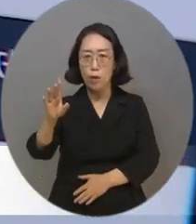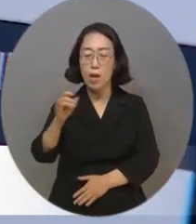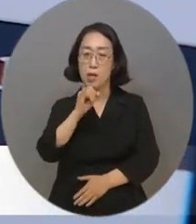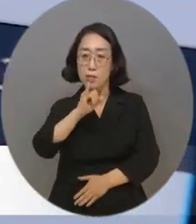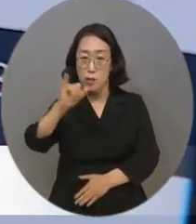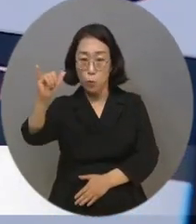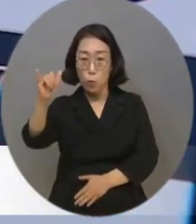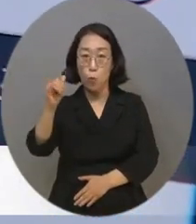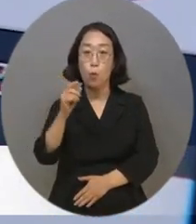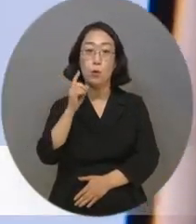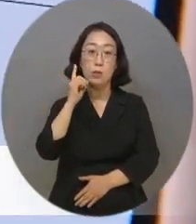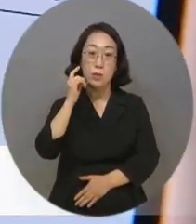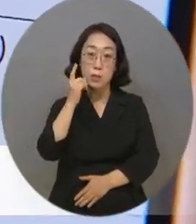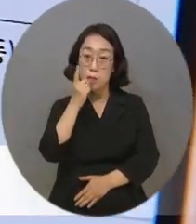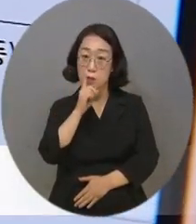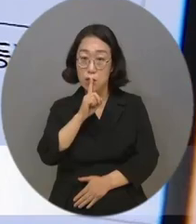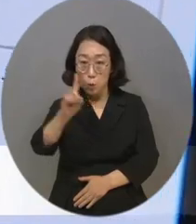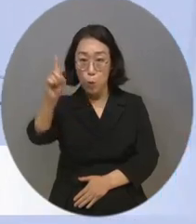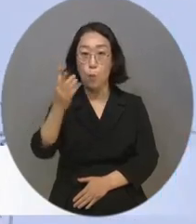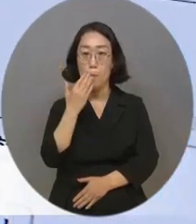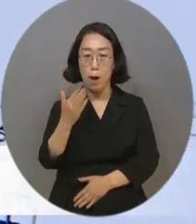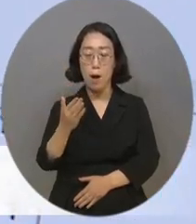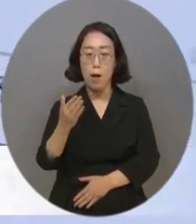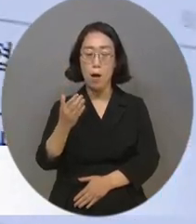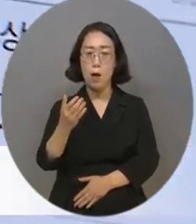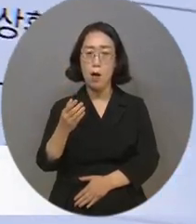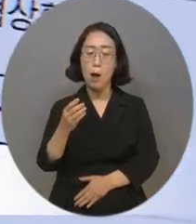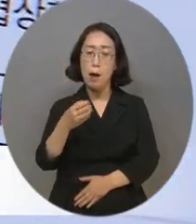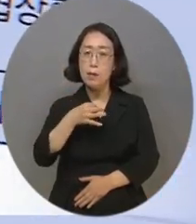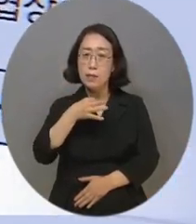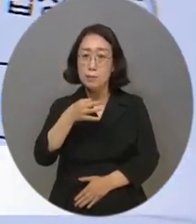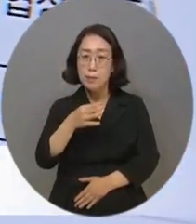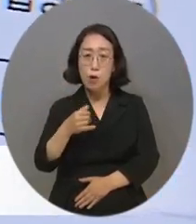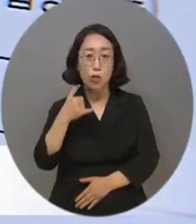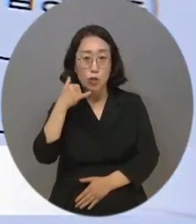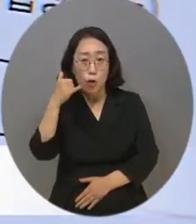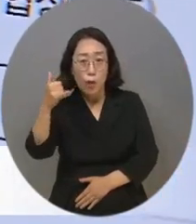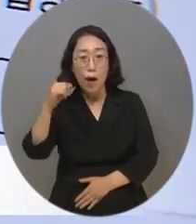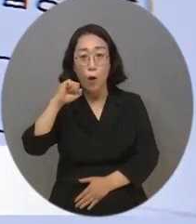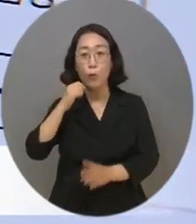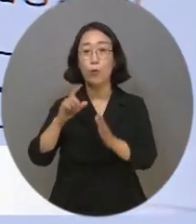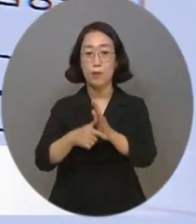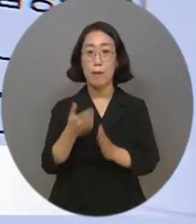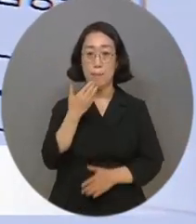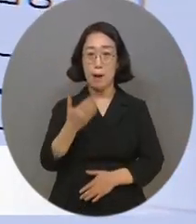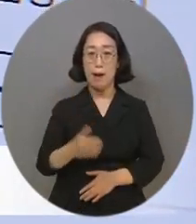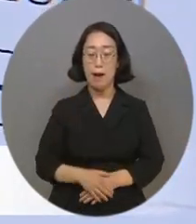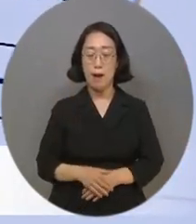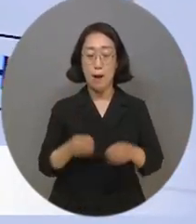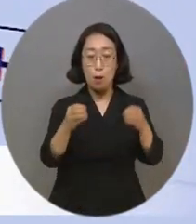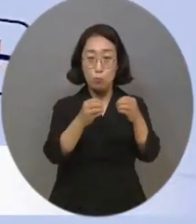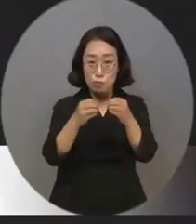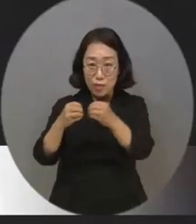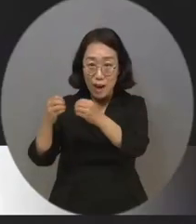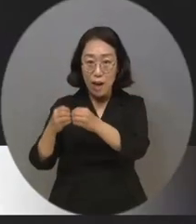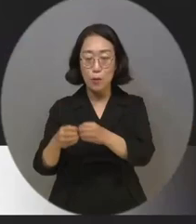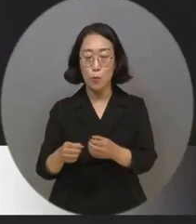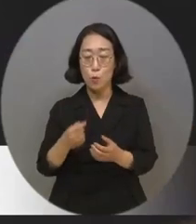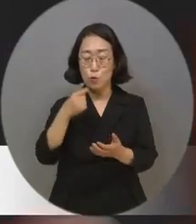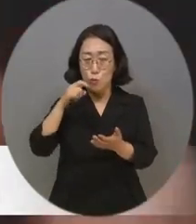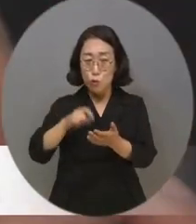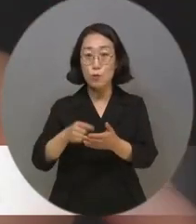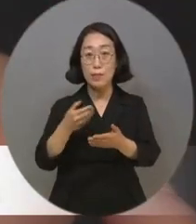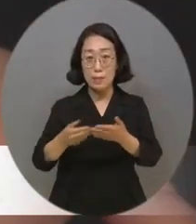신고할 수 있습니다 특히 전화 신고가 곤란한 상황에서도 유용합니다 문자를 입력하거나 간단히